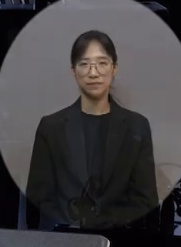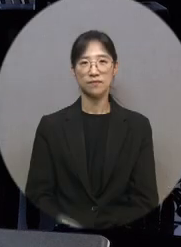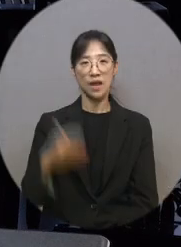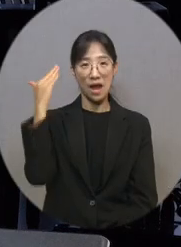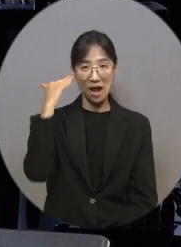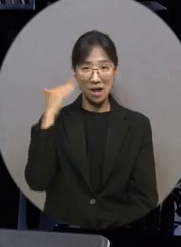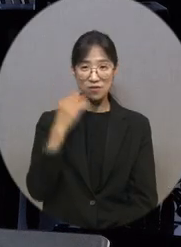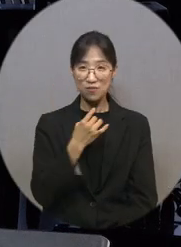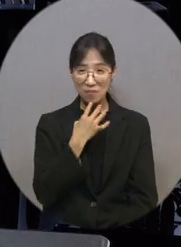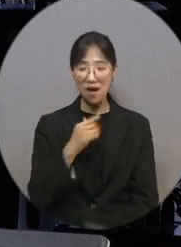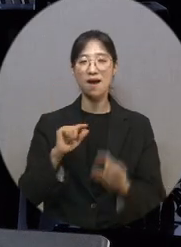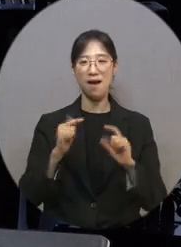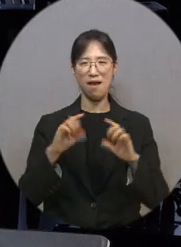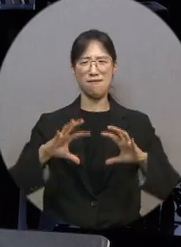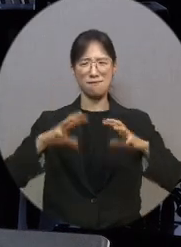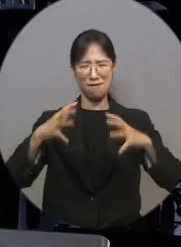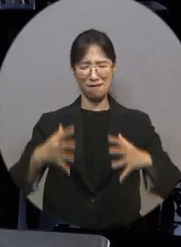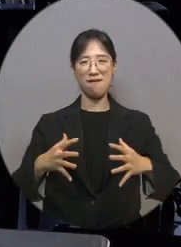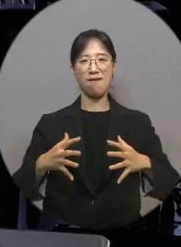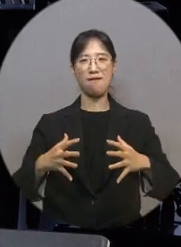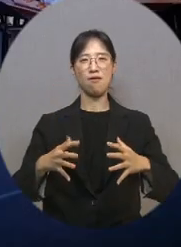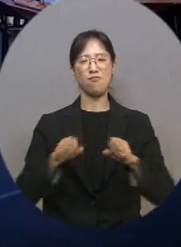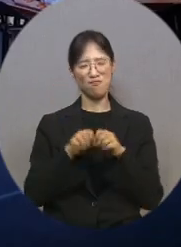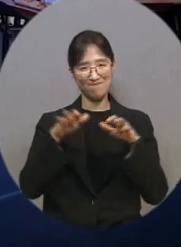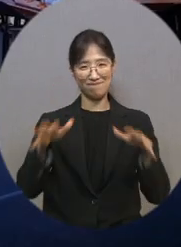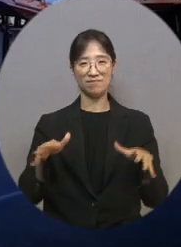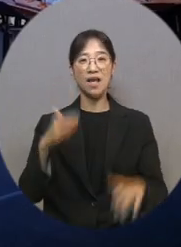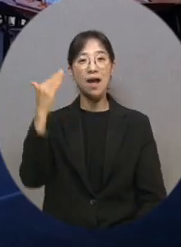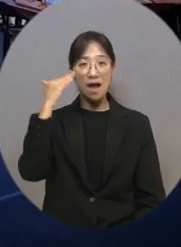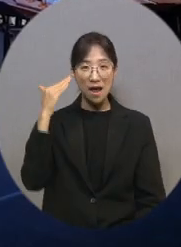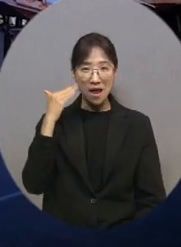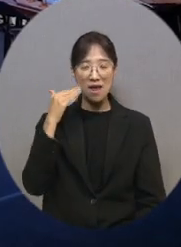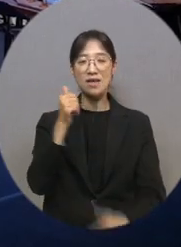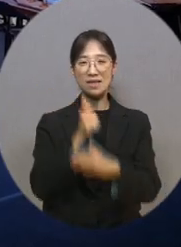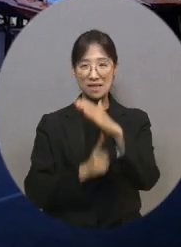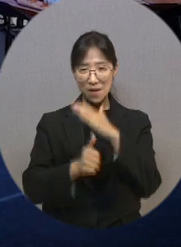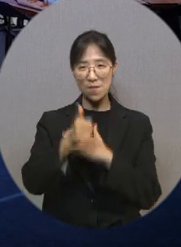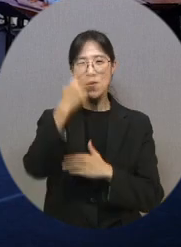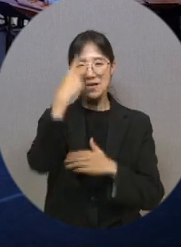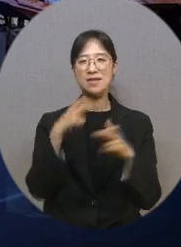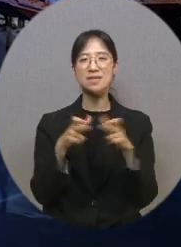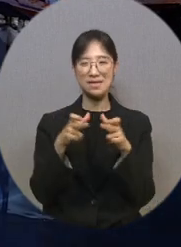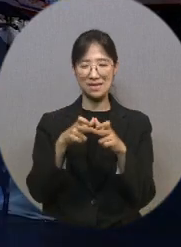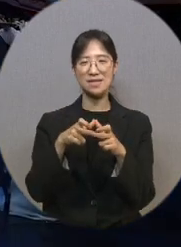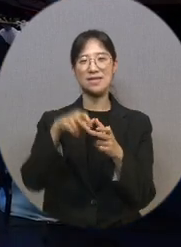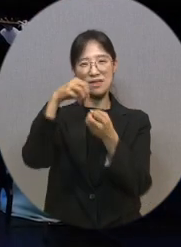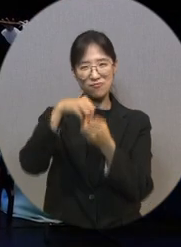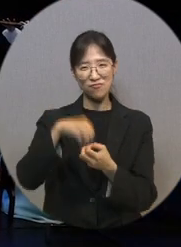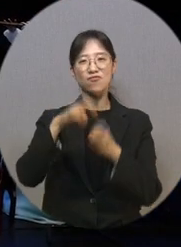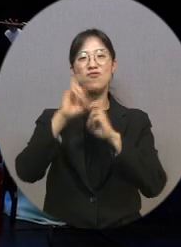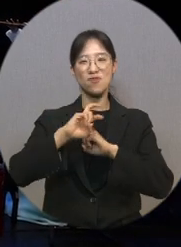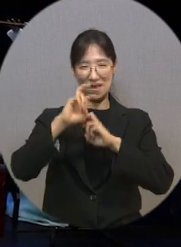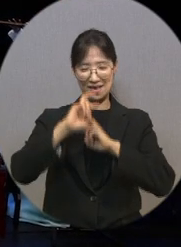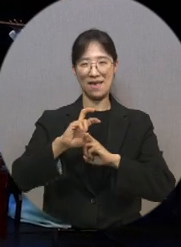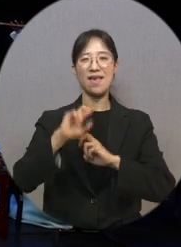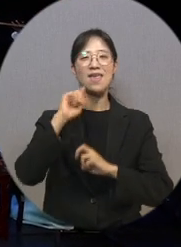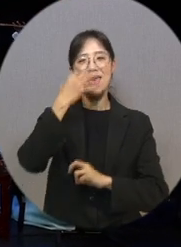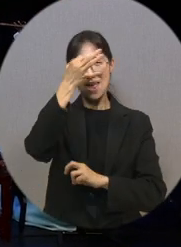한국을 넘어 세계까지? 대한민국 대표 시각장애 국악예술단 관현맹인이